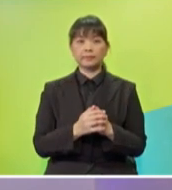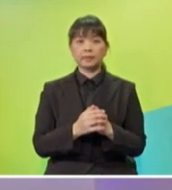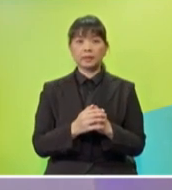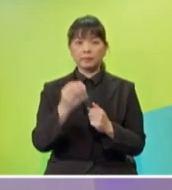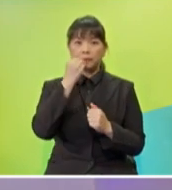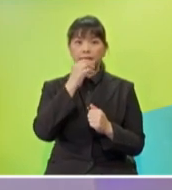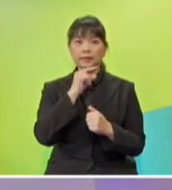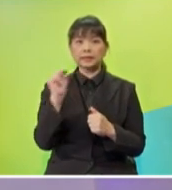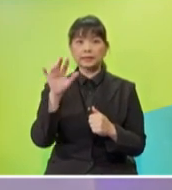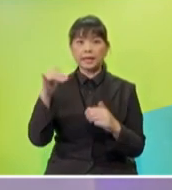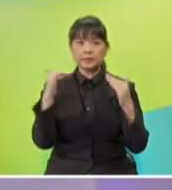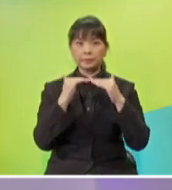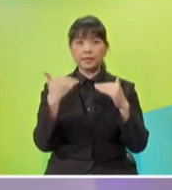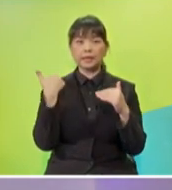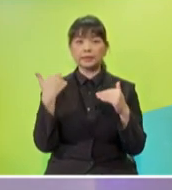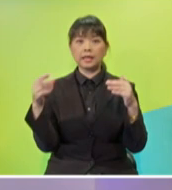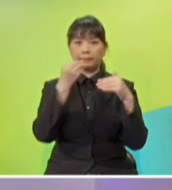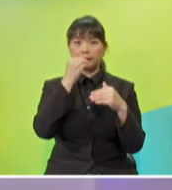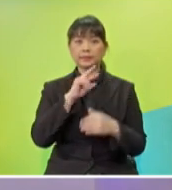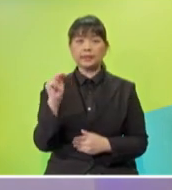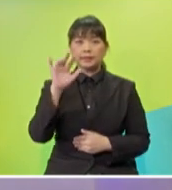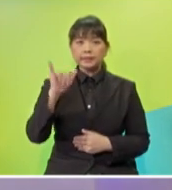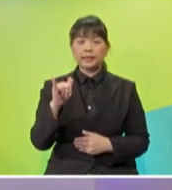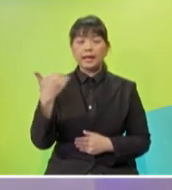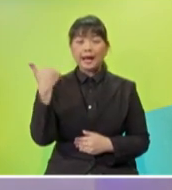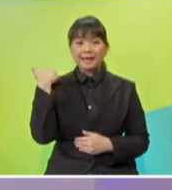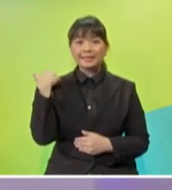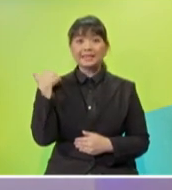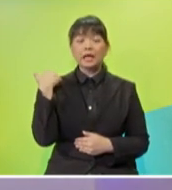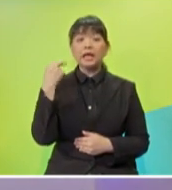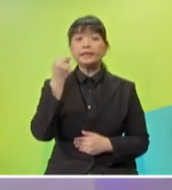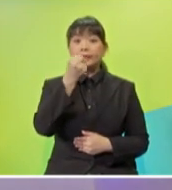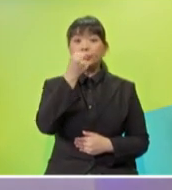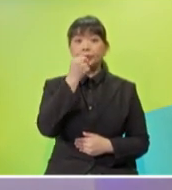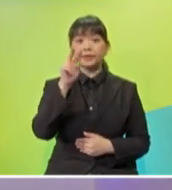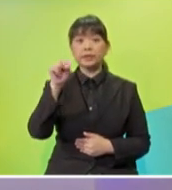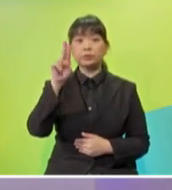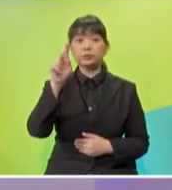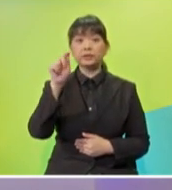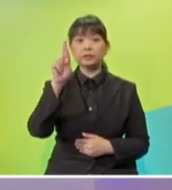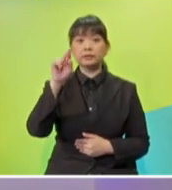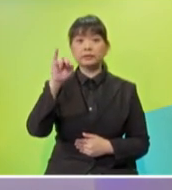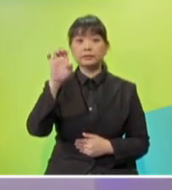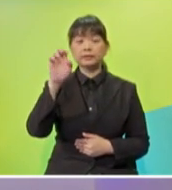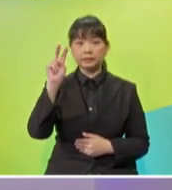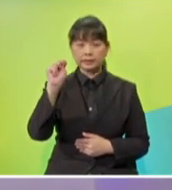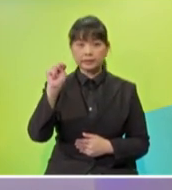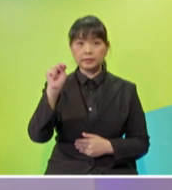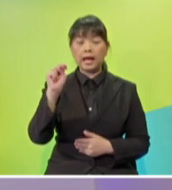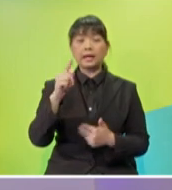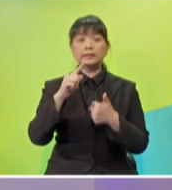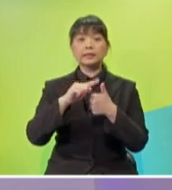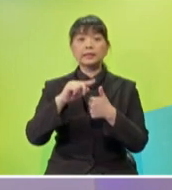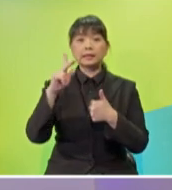yang seimbang ialah makanan yang mengandung nutrien jadi itu protein lemak